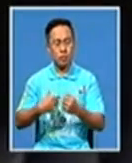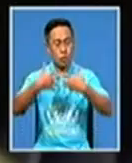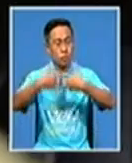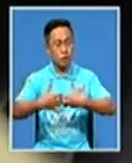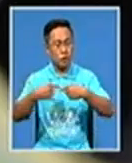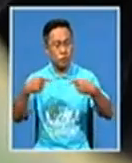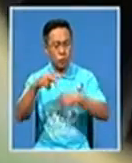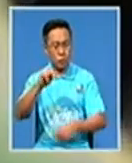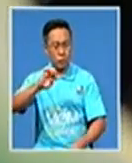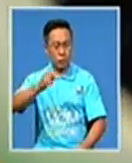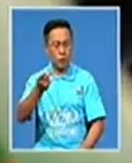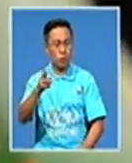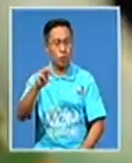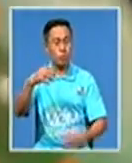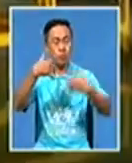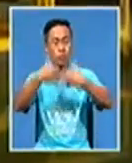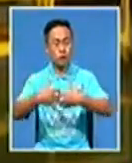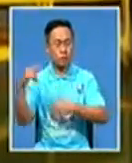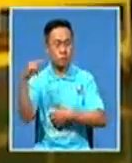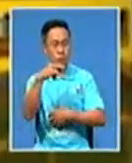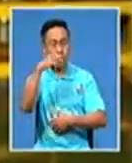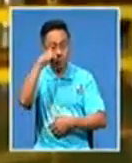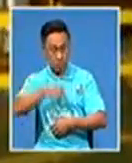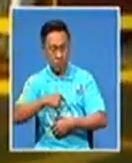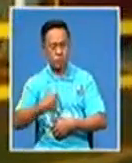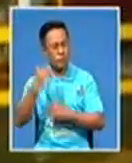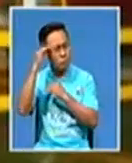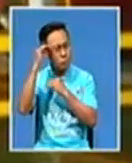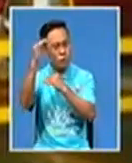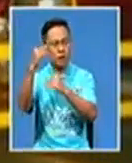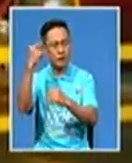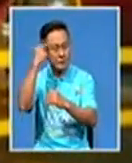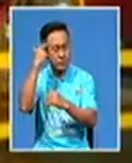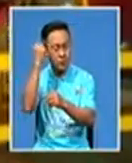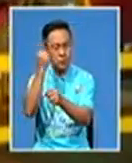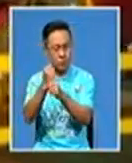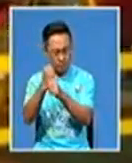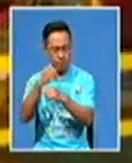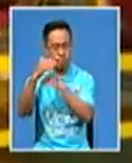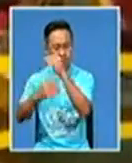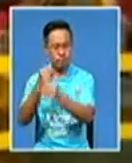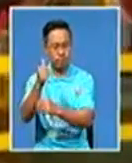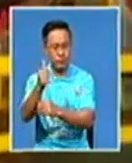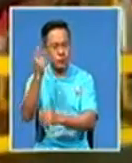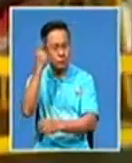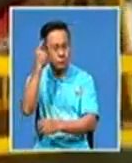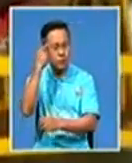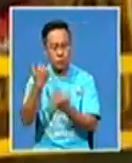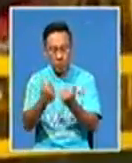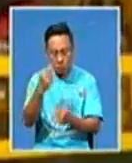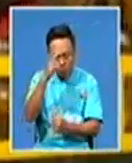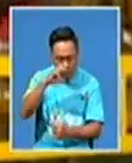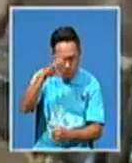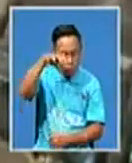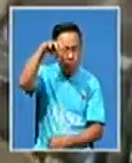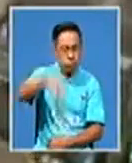คมอุตสาหกรรมอากาศยานในเมืองไทยให้ได้นะฮะเป็นการตั้งความหวังที่คิดว่าไม่เกินเอื้อมนะฮะกำลังหาที่อ